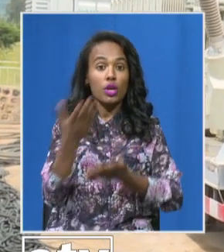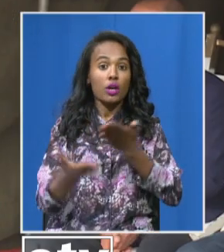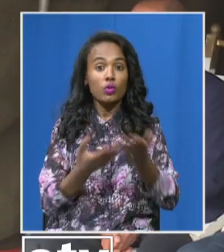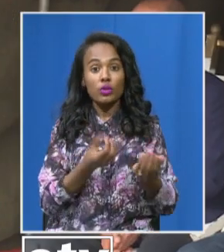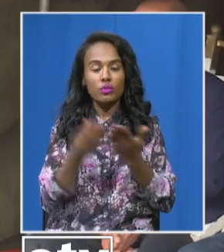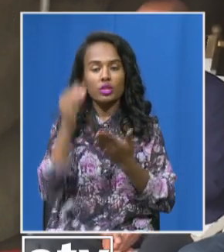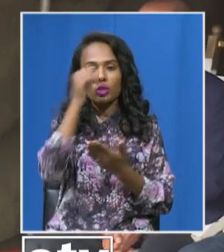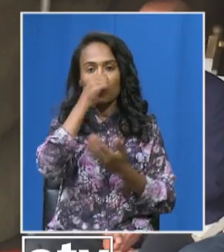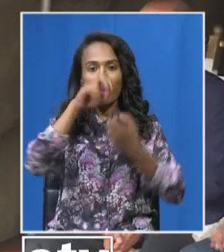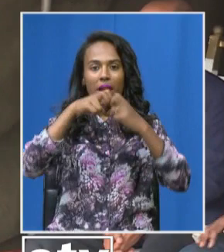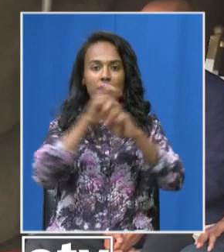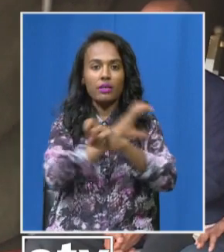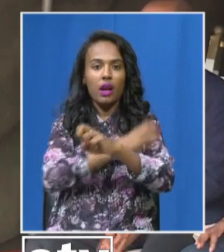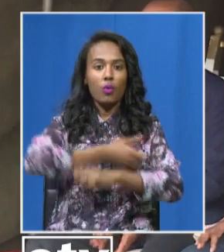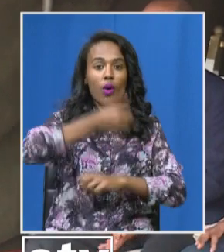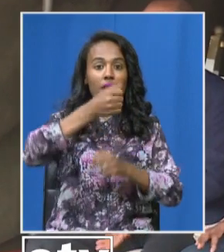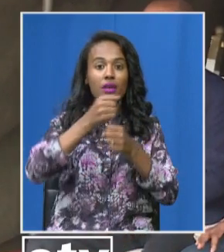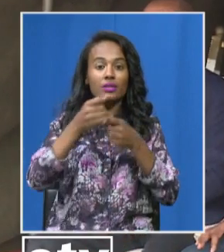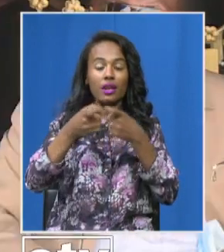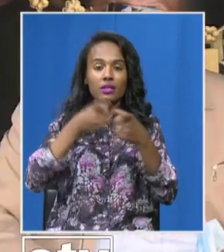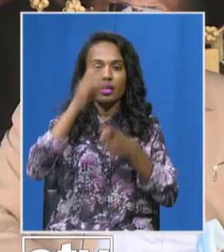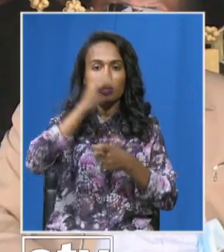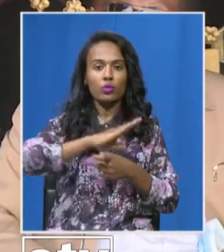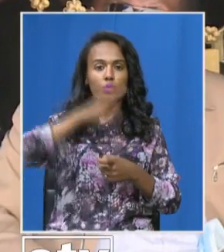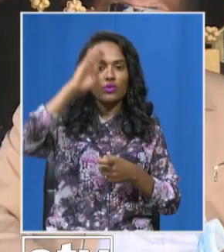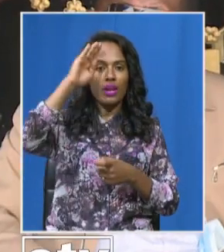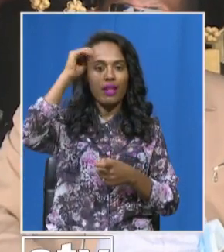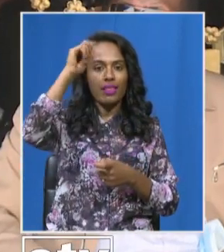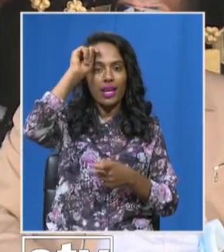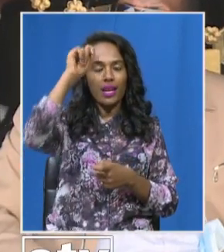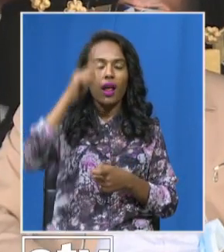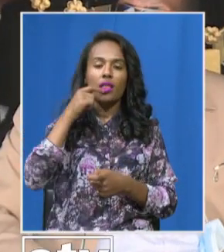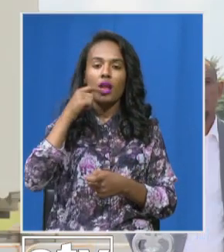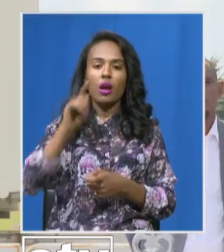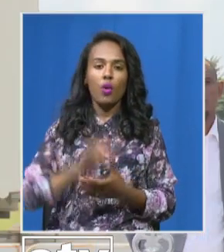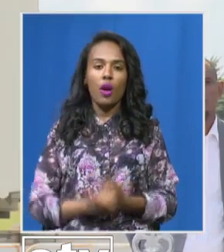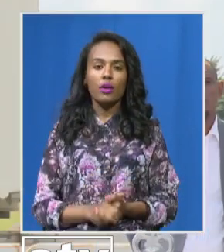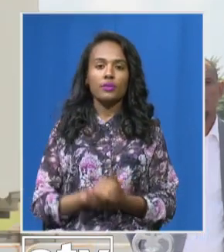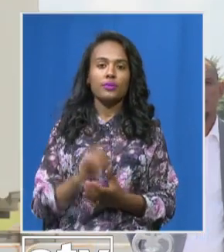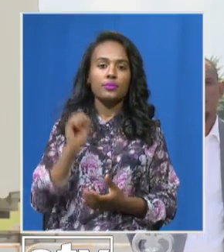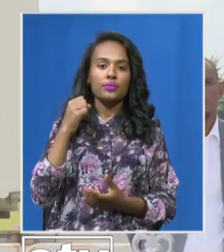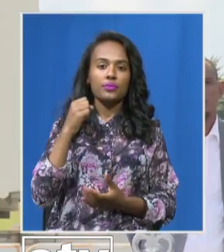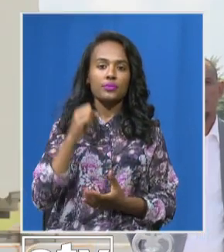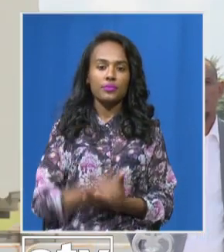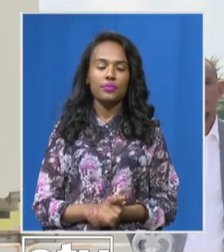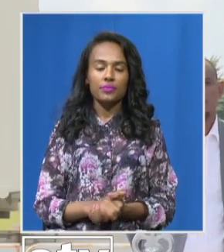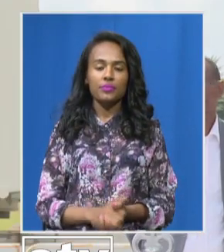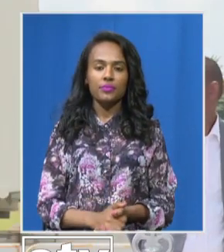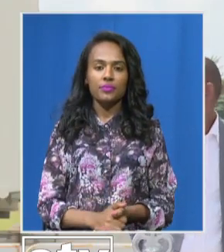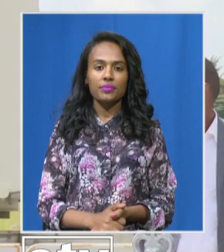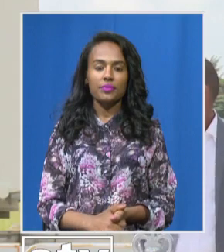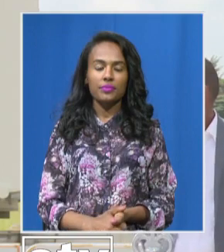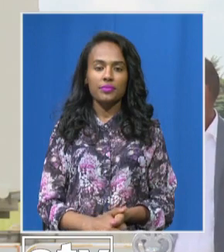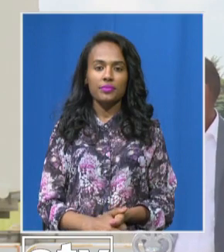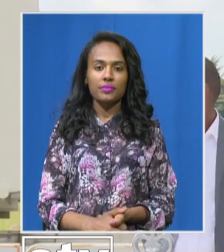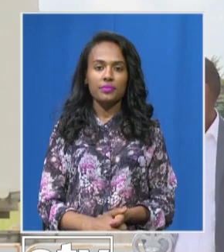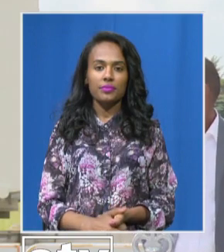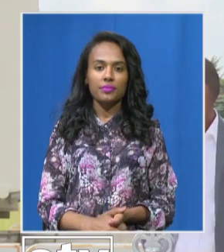እንደሚሰጥ የኢትዮጵያ ኤሌክትሪክ ኃይል ዋና ስራ አስኪያጅ አቶ ሽፈራ ተሊላ ገልጸዋል። አሺ ሚሊዮና